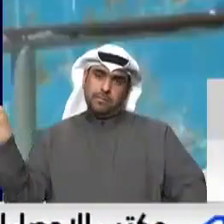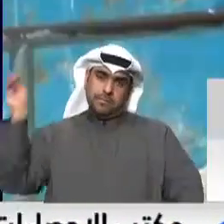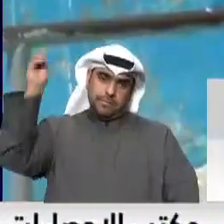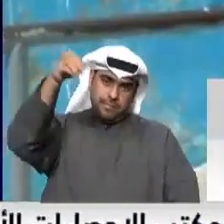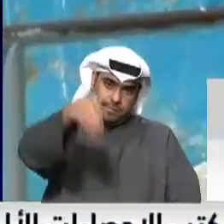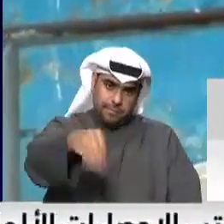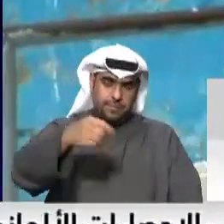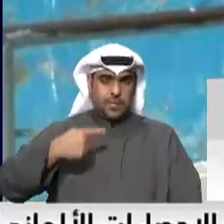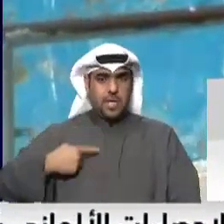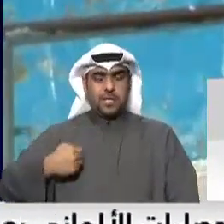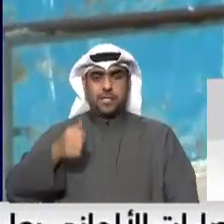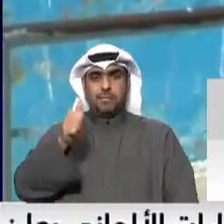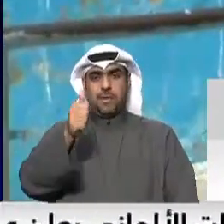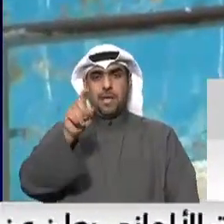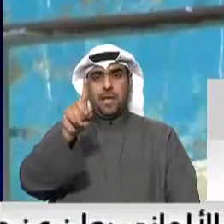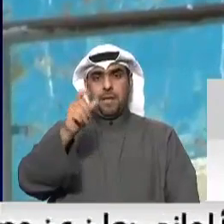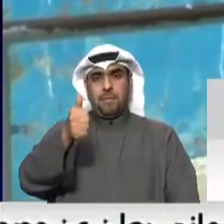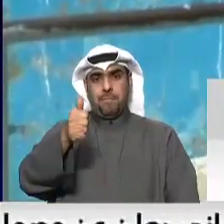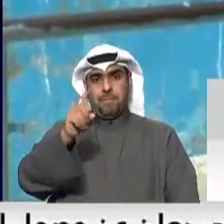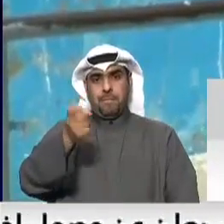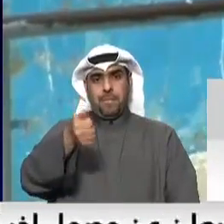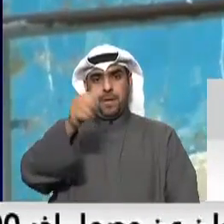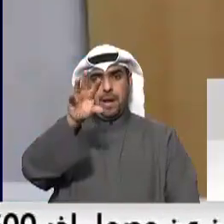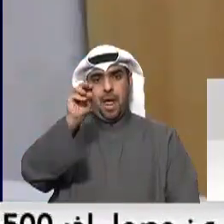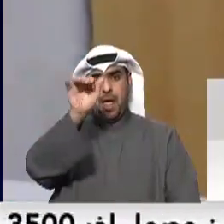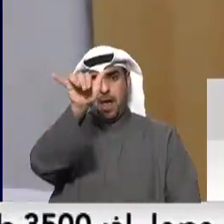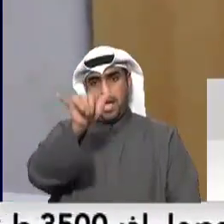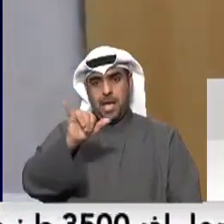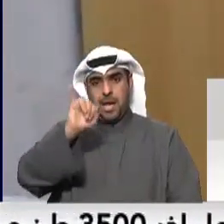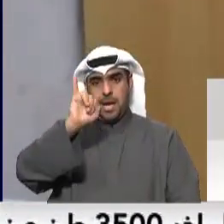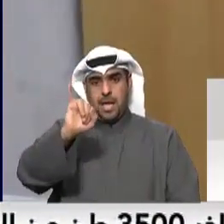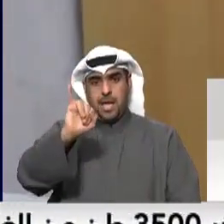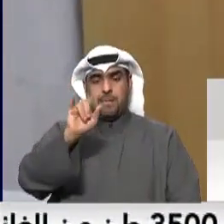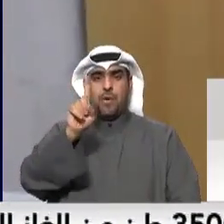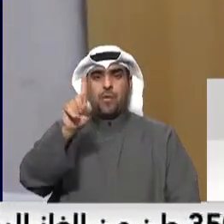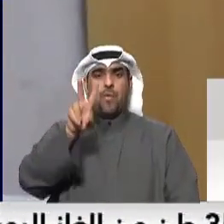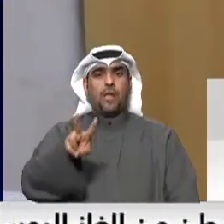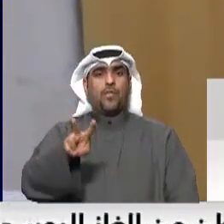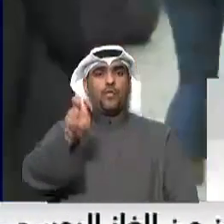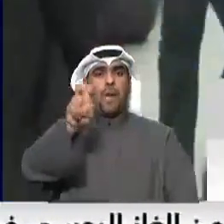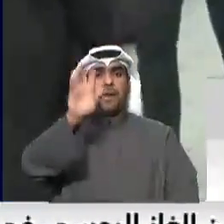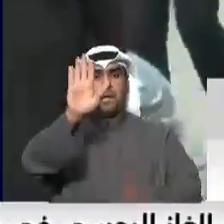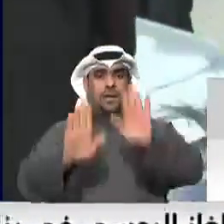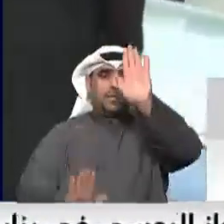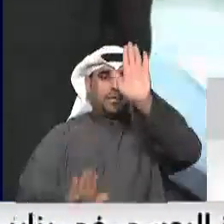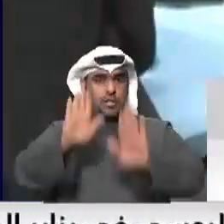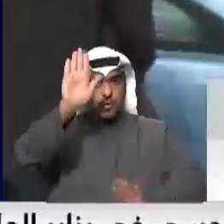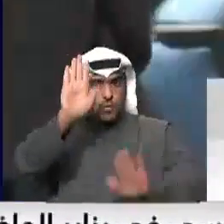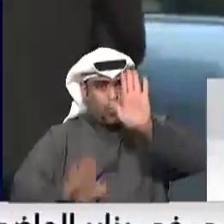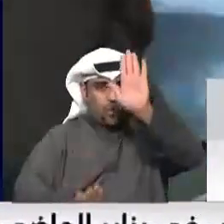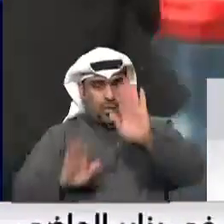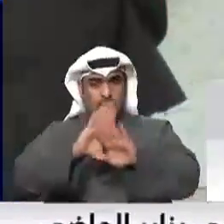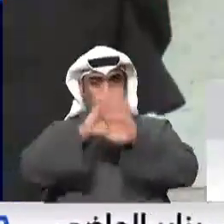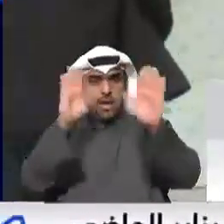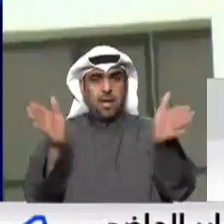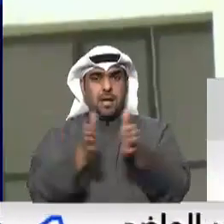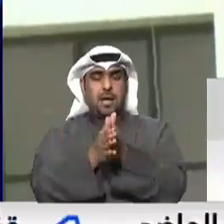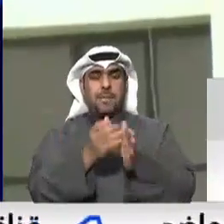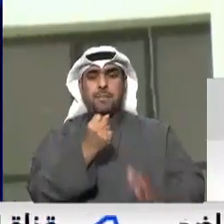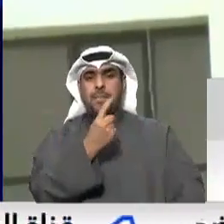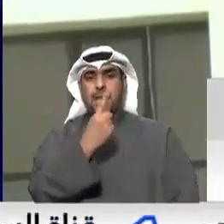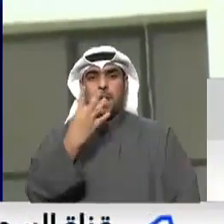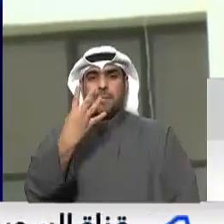إبراهيم بودربالة رئيسا لمجلس نواب الشعب ب 81 صوتا بطبيعة الحال من مجموع